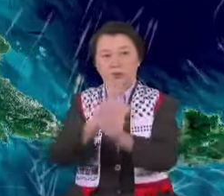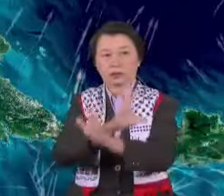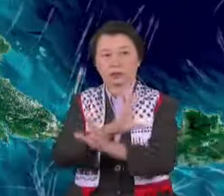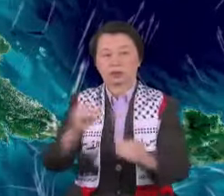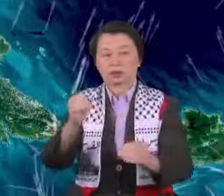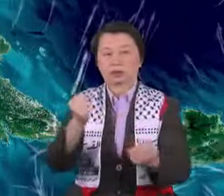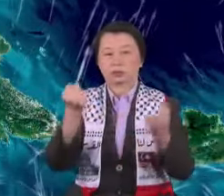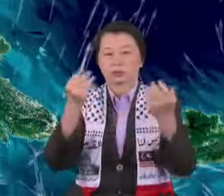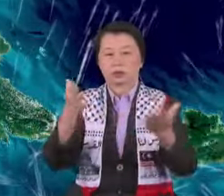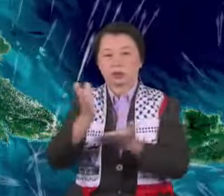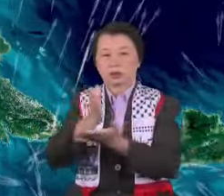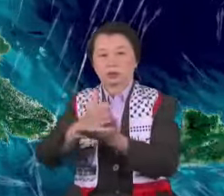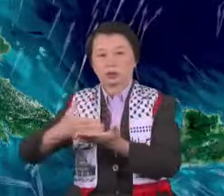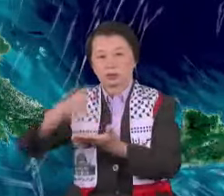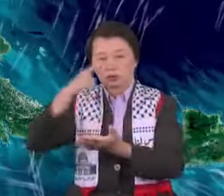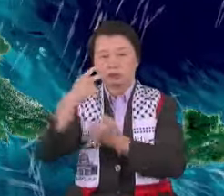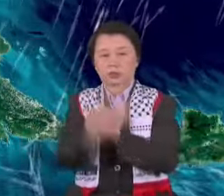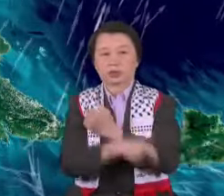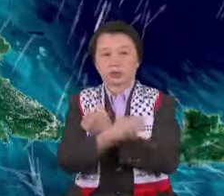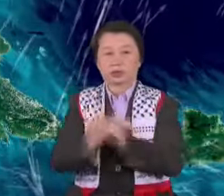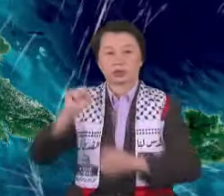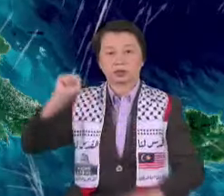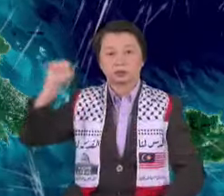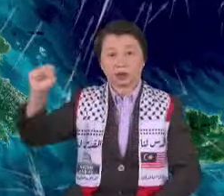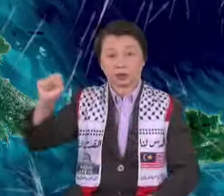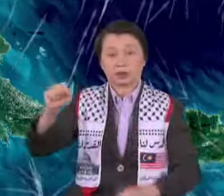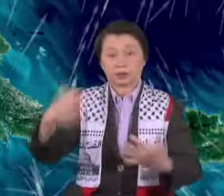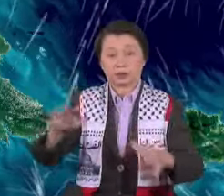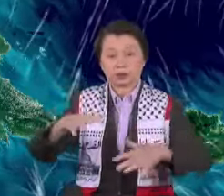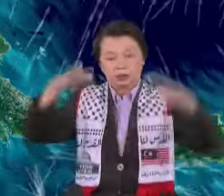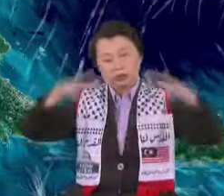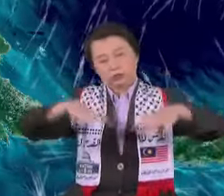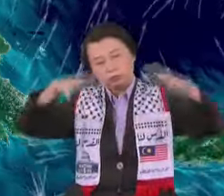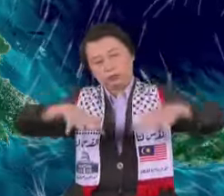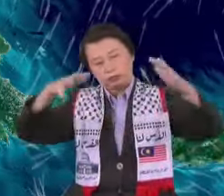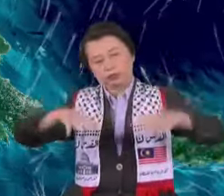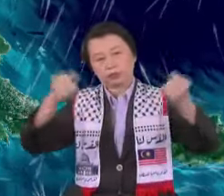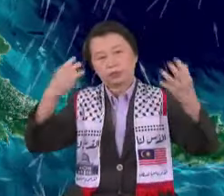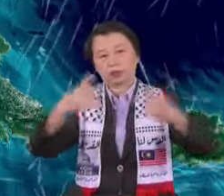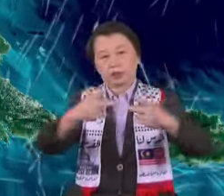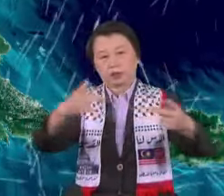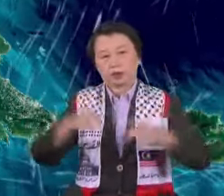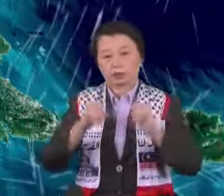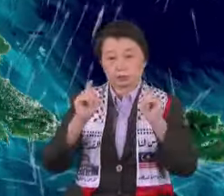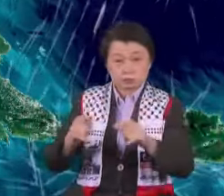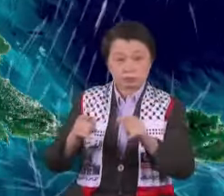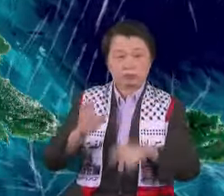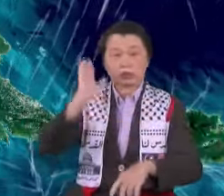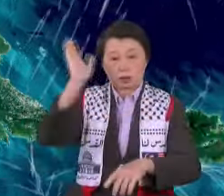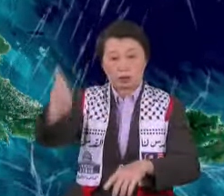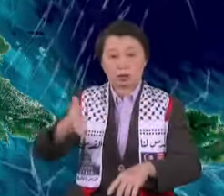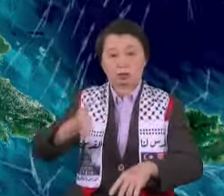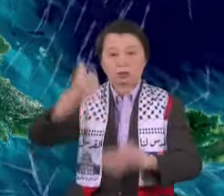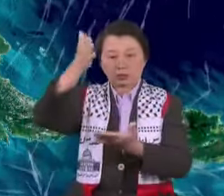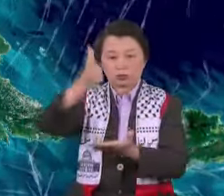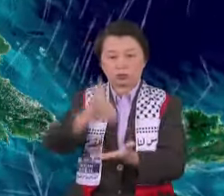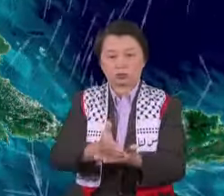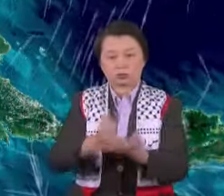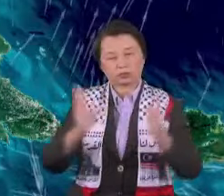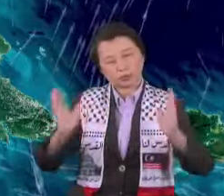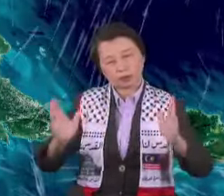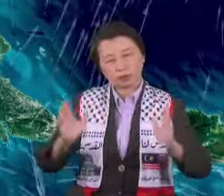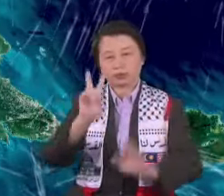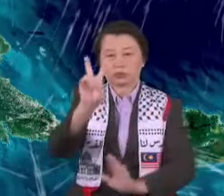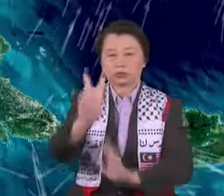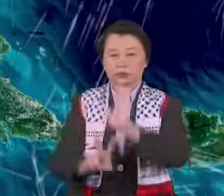juga di kebanyakan bahagian untuk negeri Sabah. Keadaan cuaca ribut petir untuk kebanyakan kawasan ini juga dijangka akan beransur reda dalam tempoh